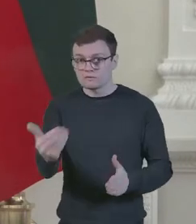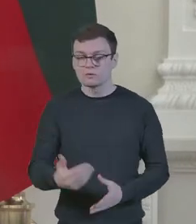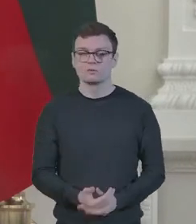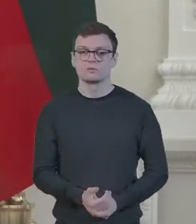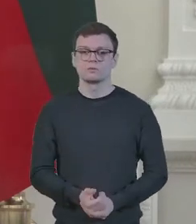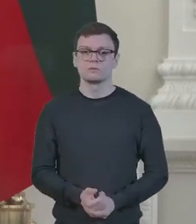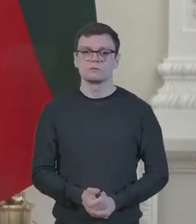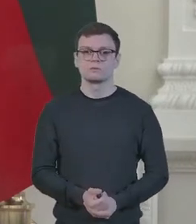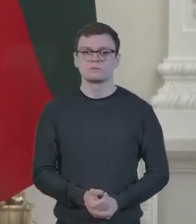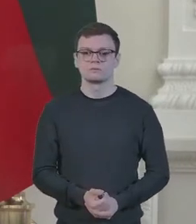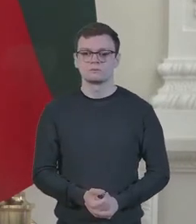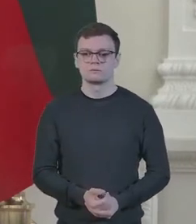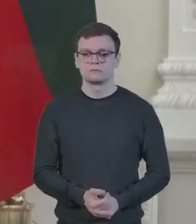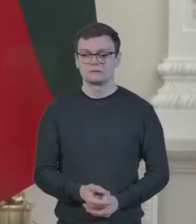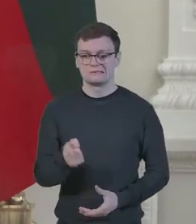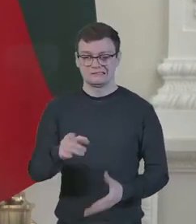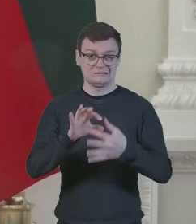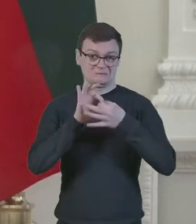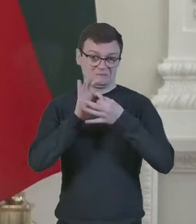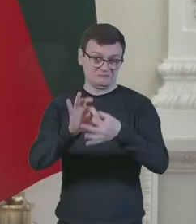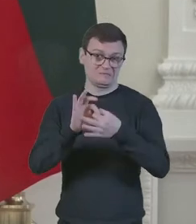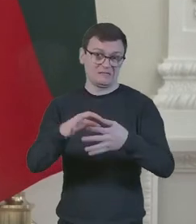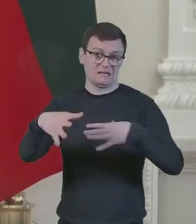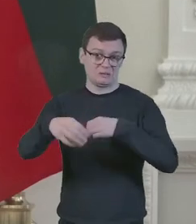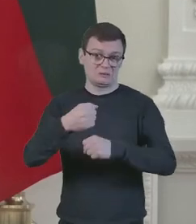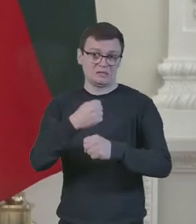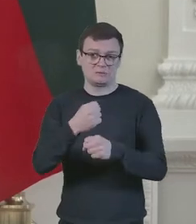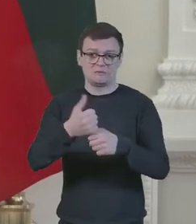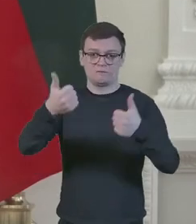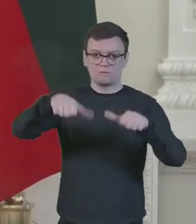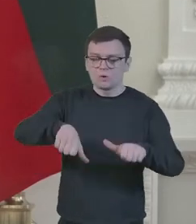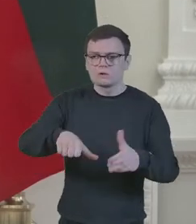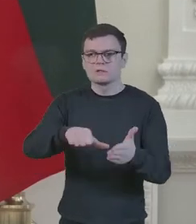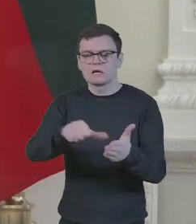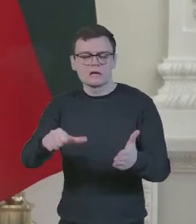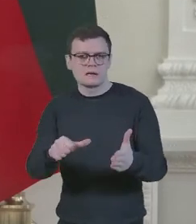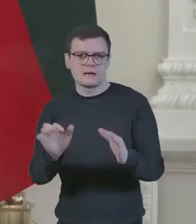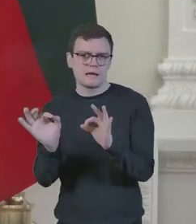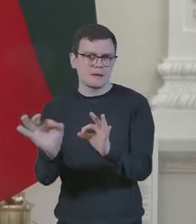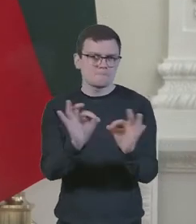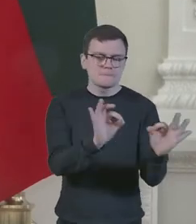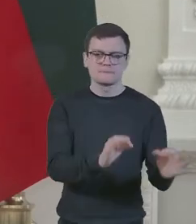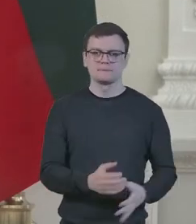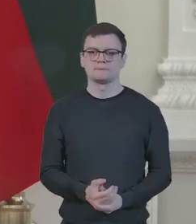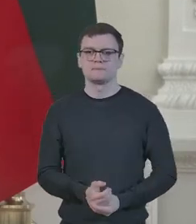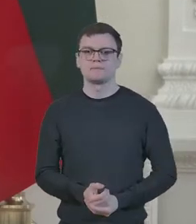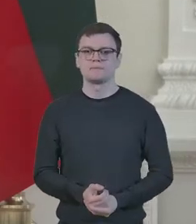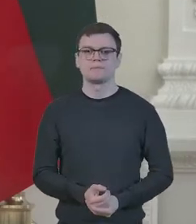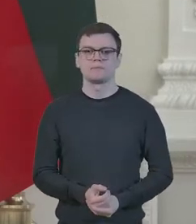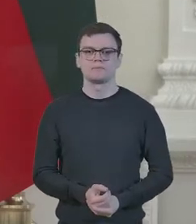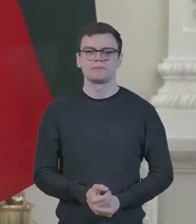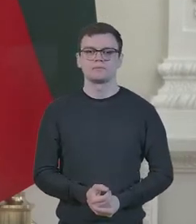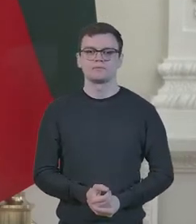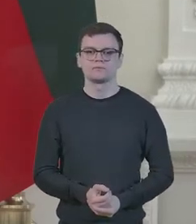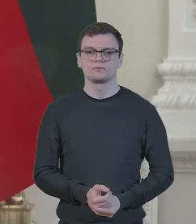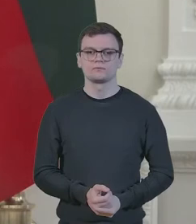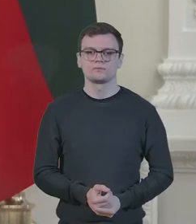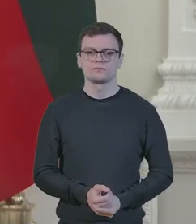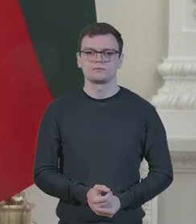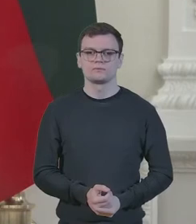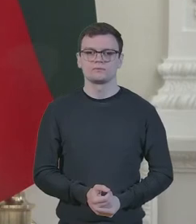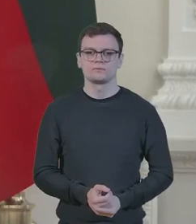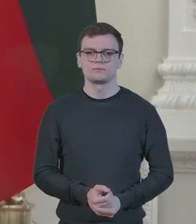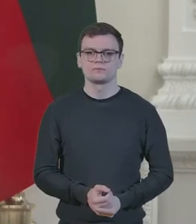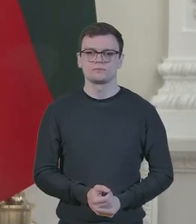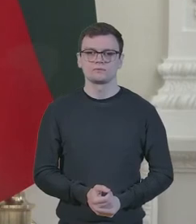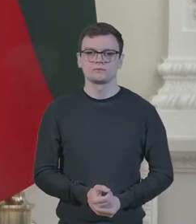čia šitame bendradarbiavimo formoje dalyvauja labai atsakingai ir labai efektyviai. Ar